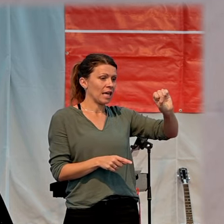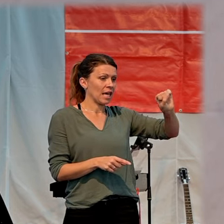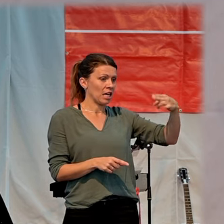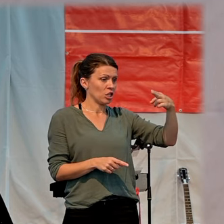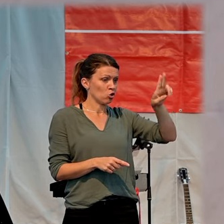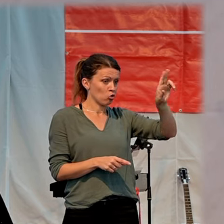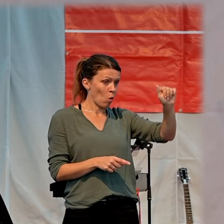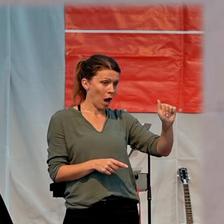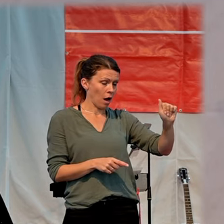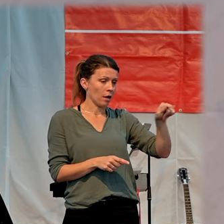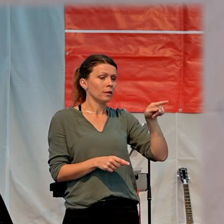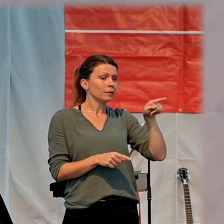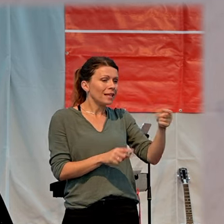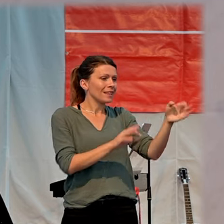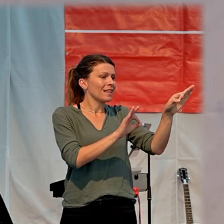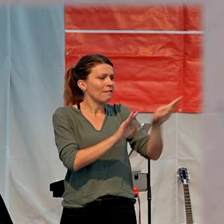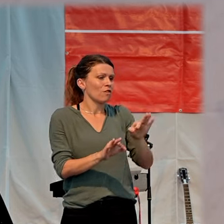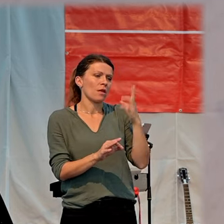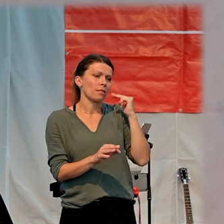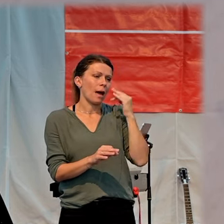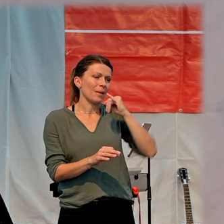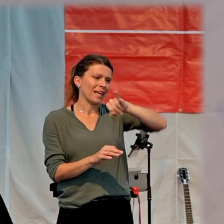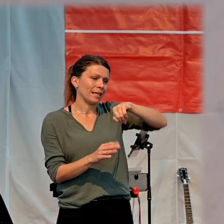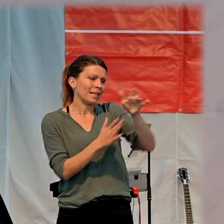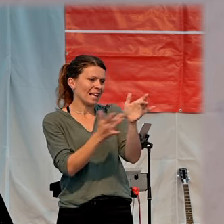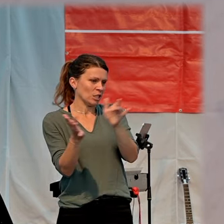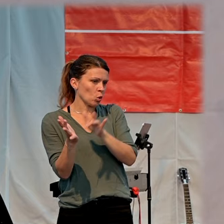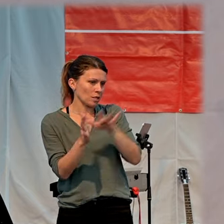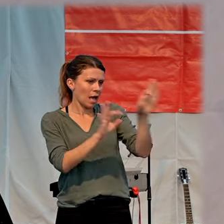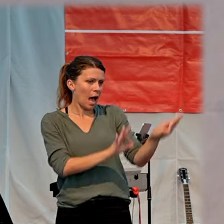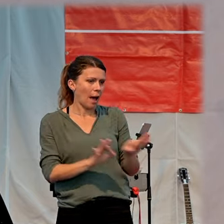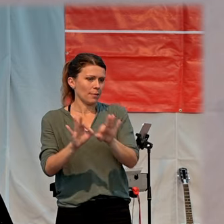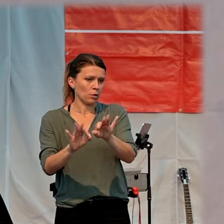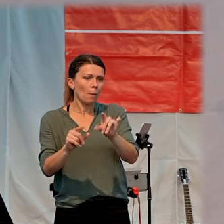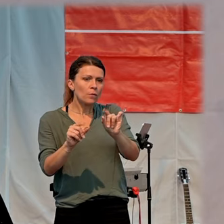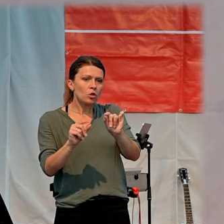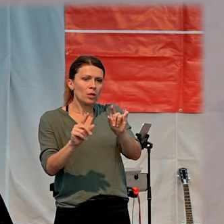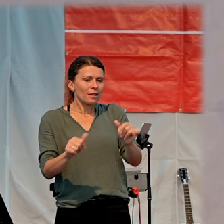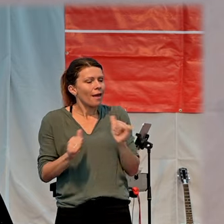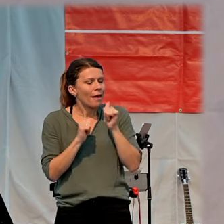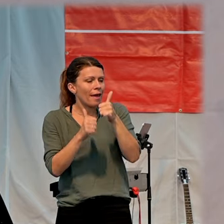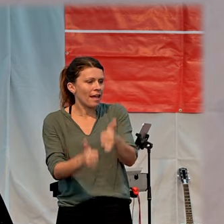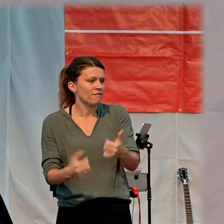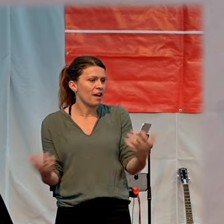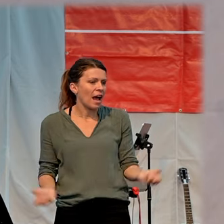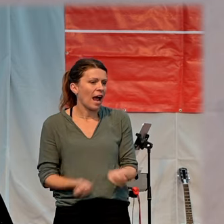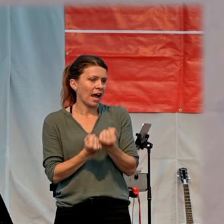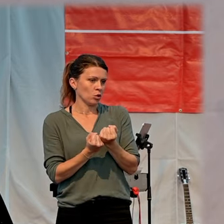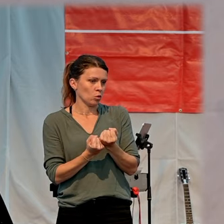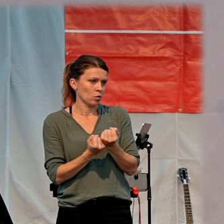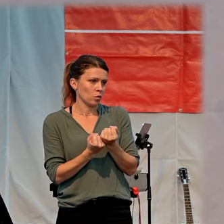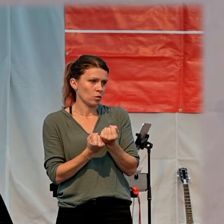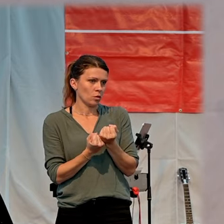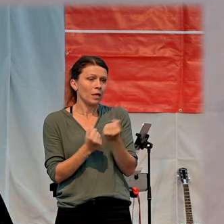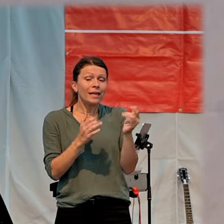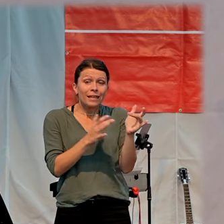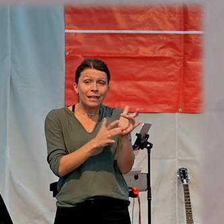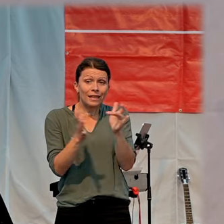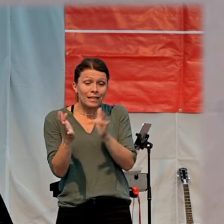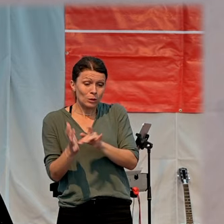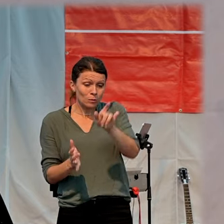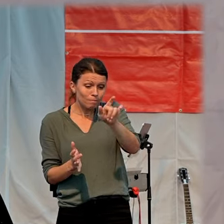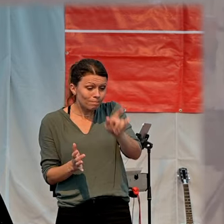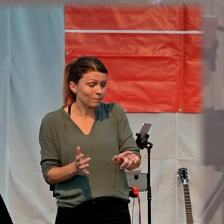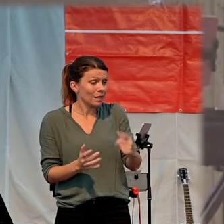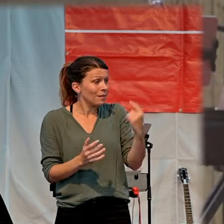Name Jesus abgeleitet ist. Es bedeutet Hilfe, Rettung. Jesus ist der, der sein Volk retten